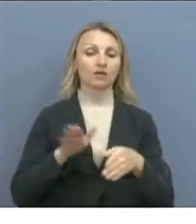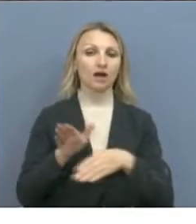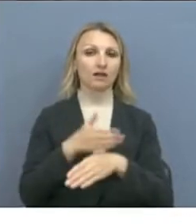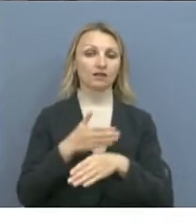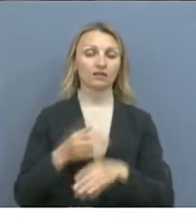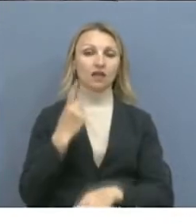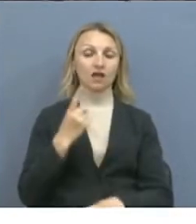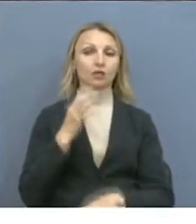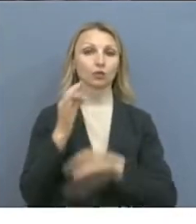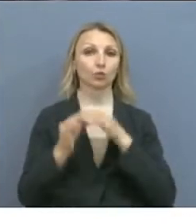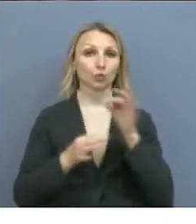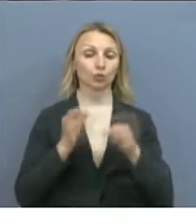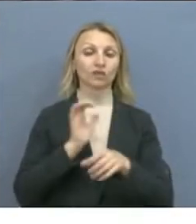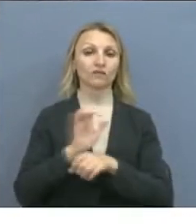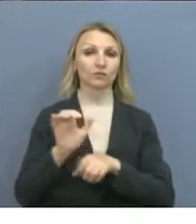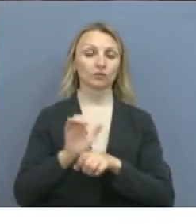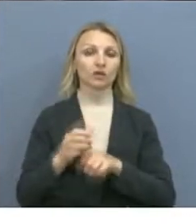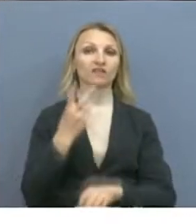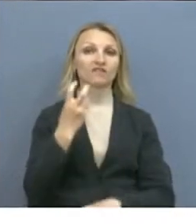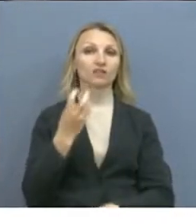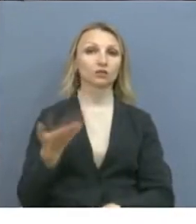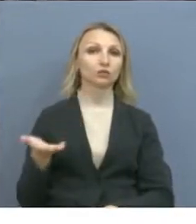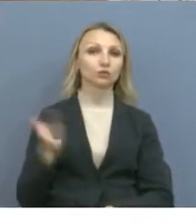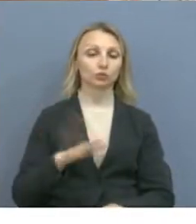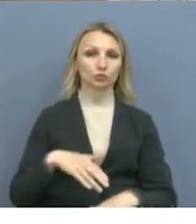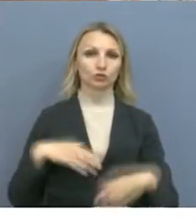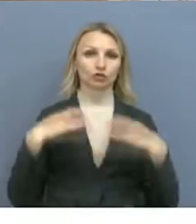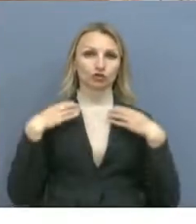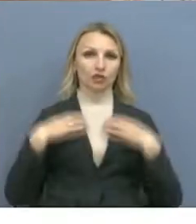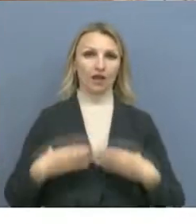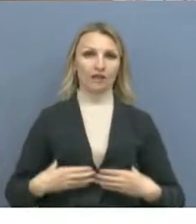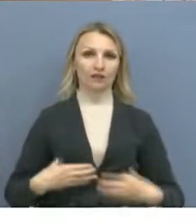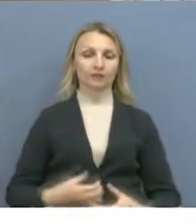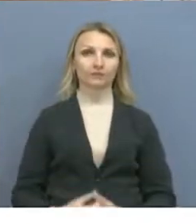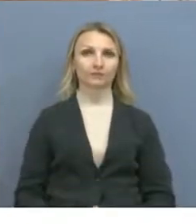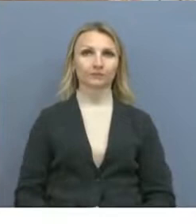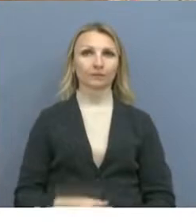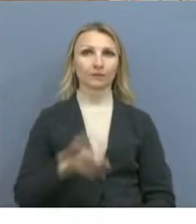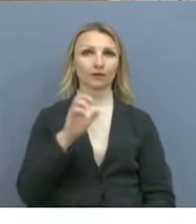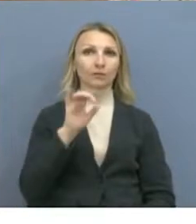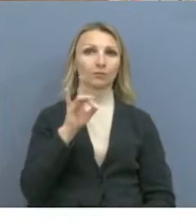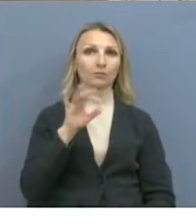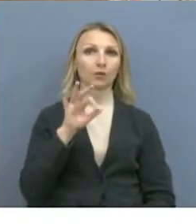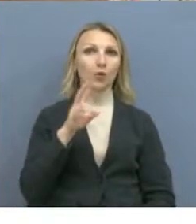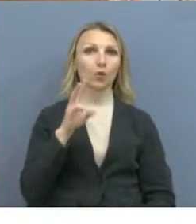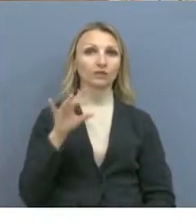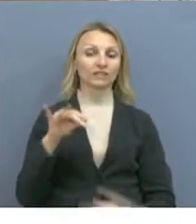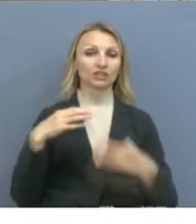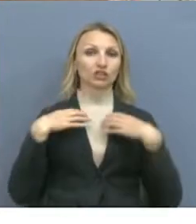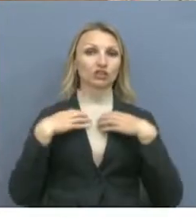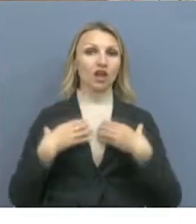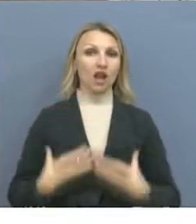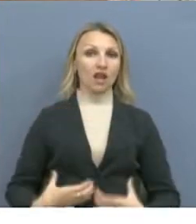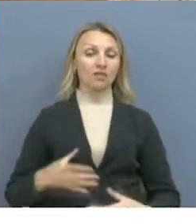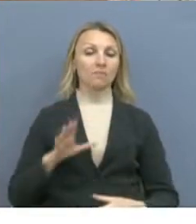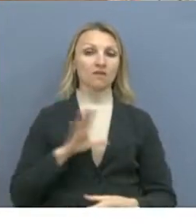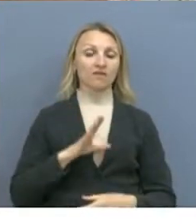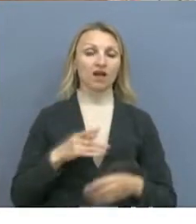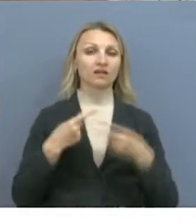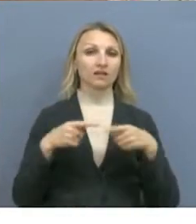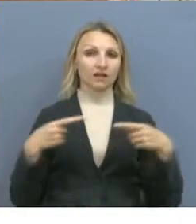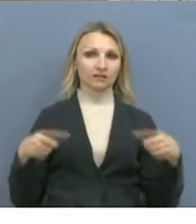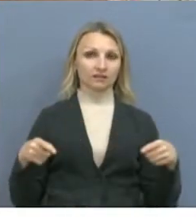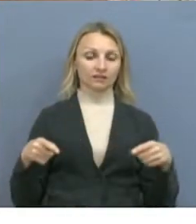завод способен производить более 200 бронежилетов. Ну, бронежилеты бывают разных классов защиты, с БР-1 до